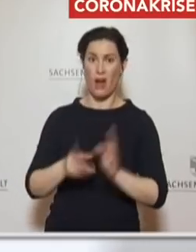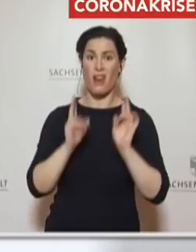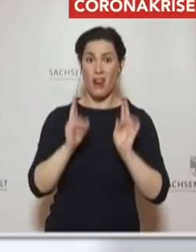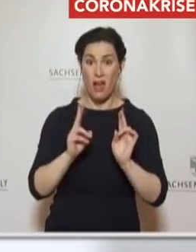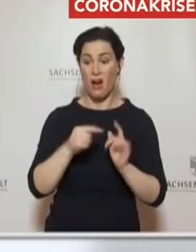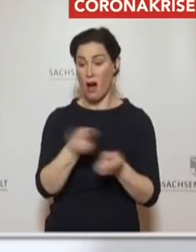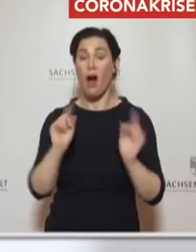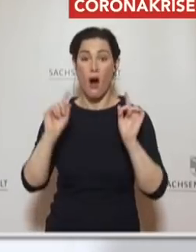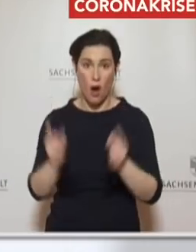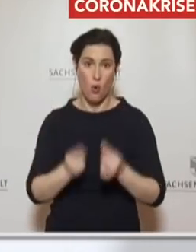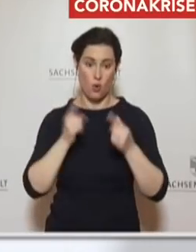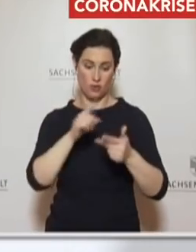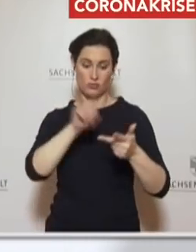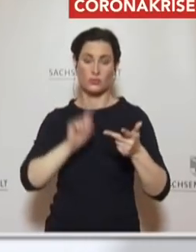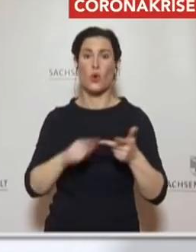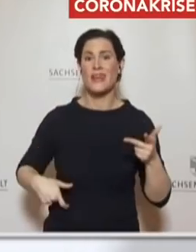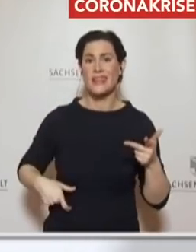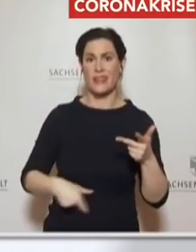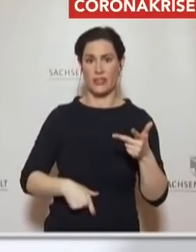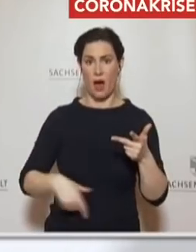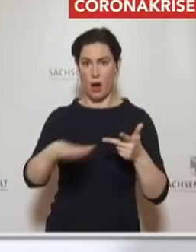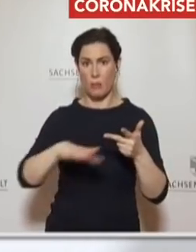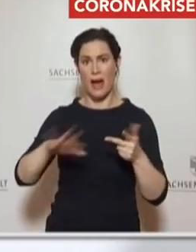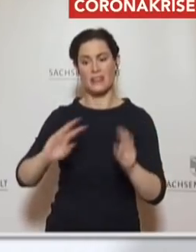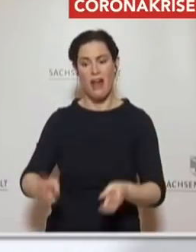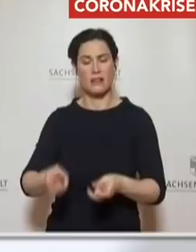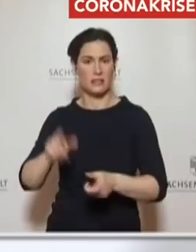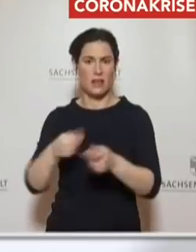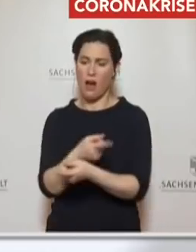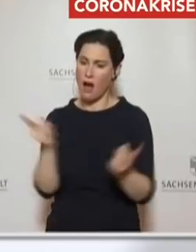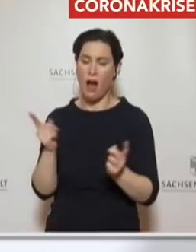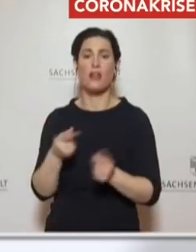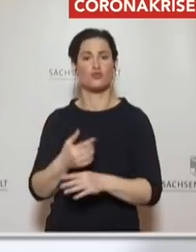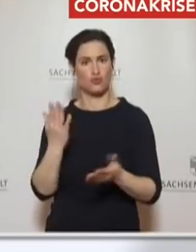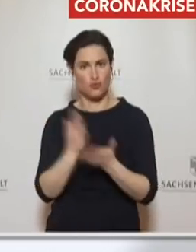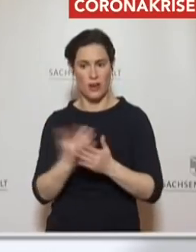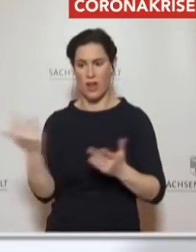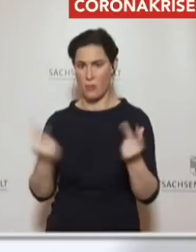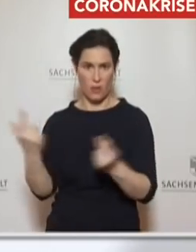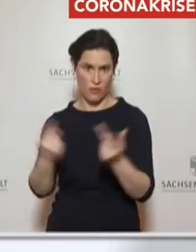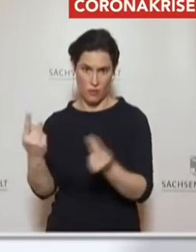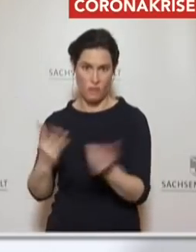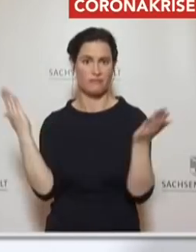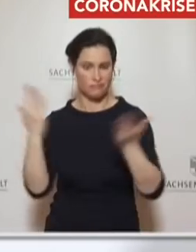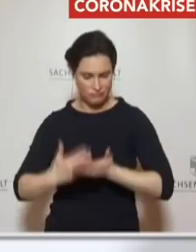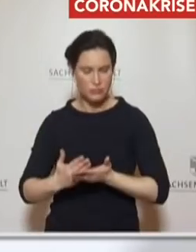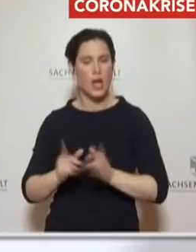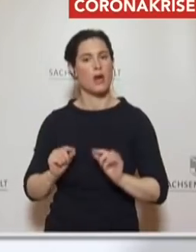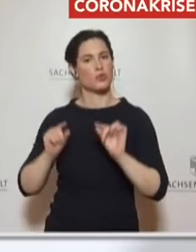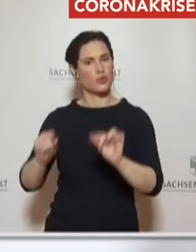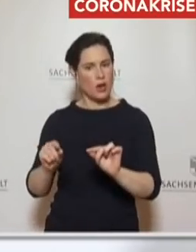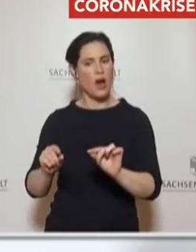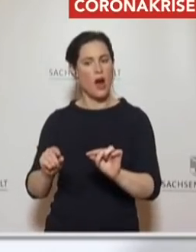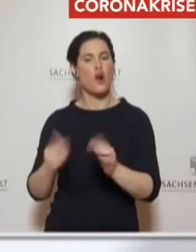Lehrer, aber auch im Kita-Bereich die Kita-Erzieherinnen und Erzieher geimpft sind, sodass wir also an dieser Stelle